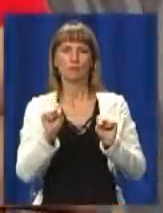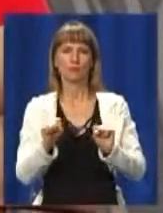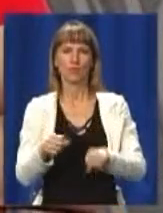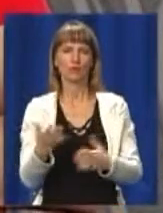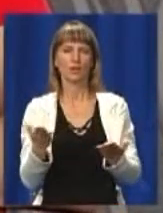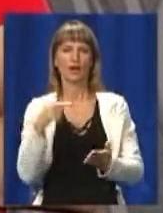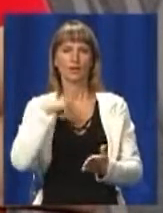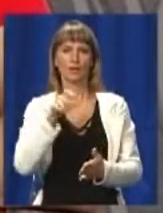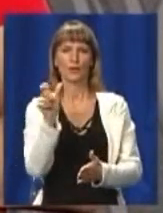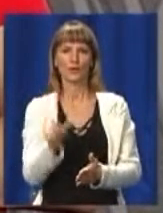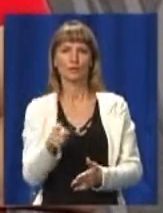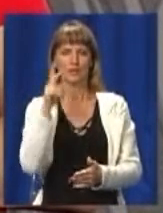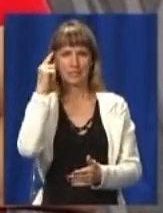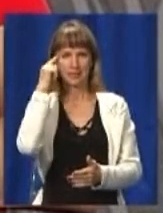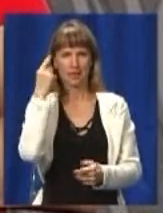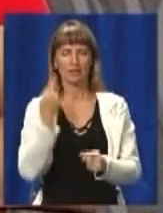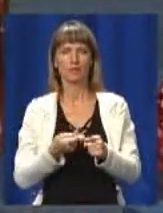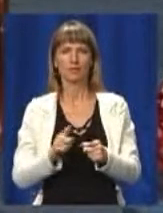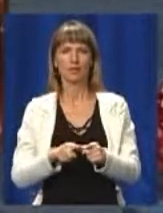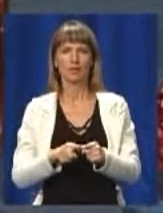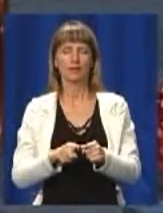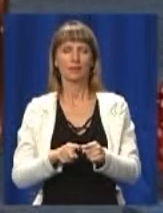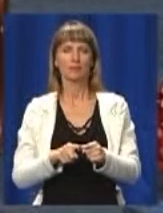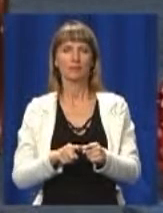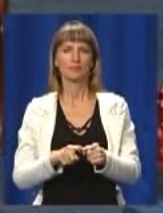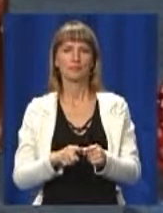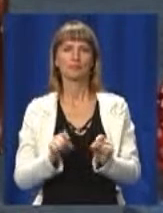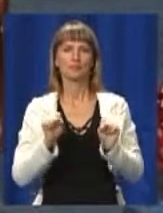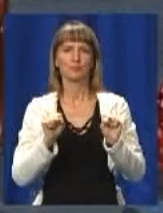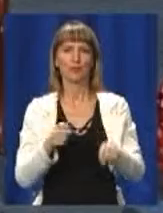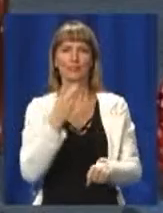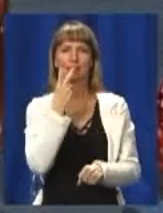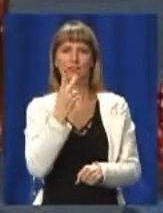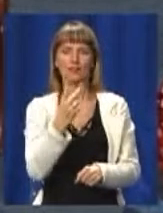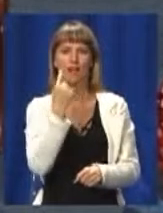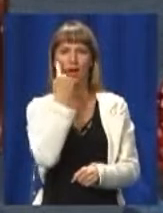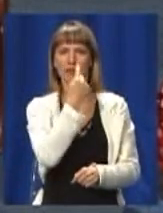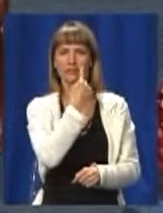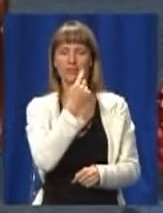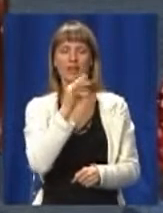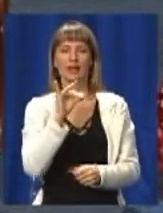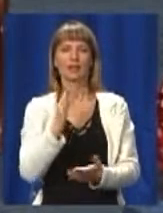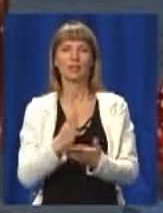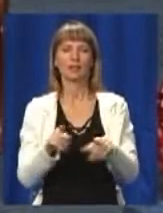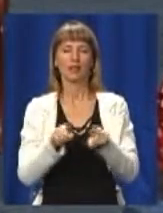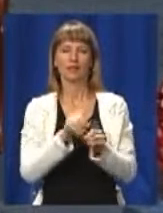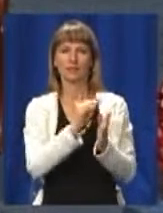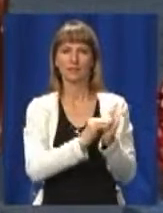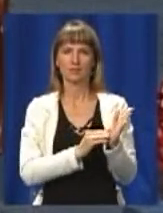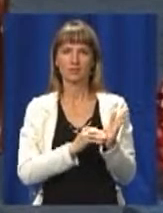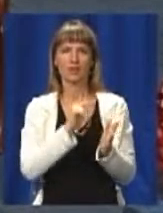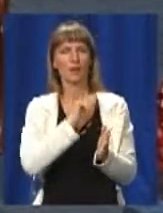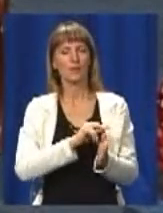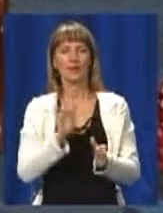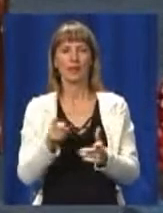характеризувати. Розвивати людину. Не знала таке? Так що можна дивитися от людині в очі. В принципі, є навіть така статистика, я не знаю, працює,